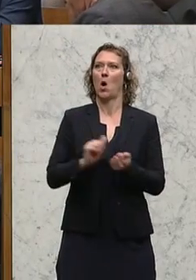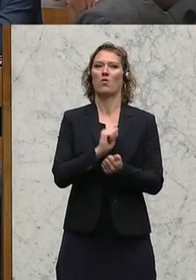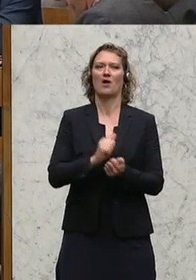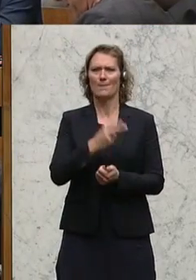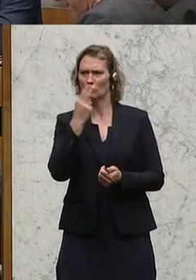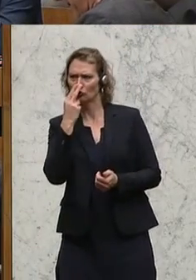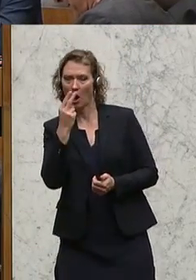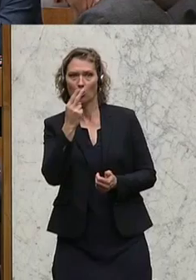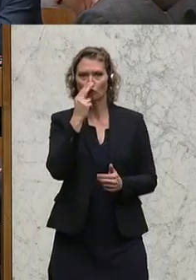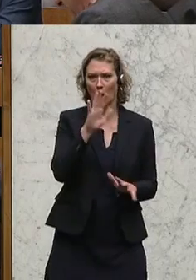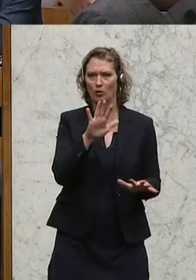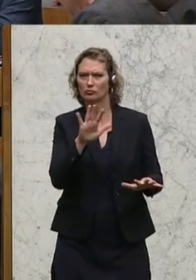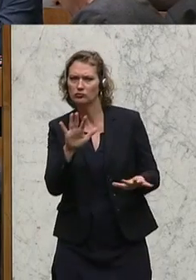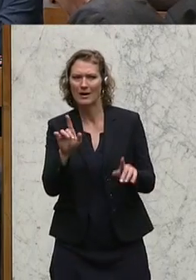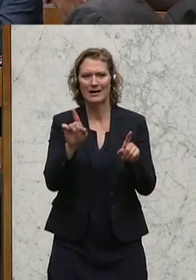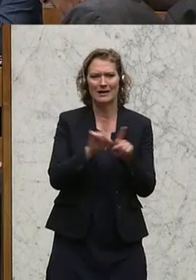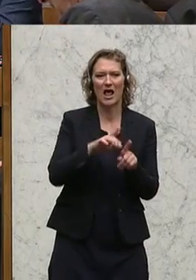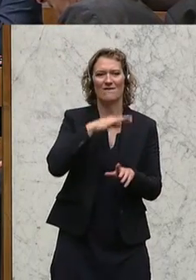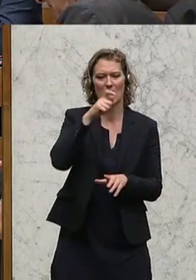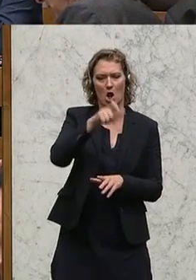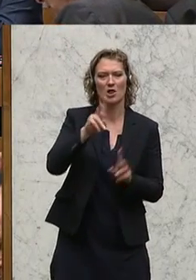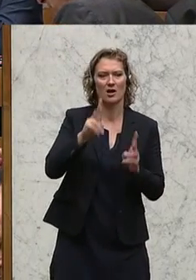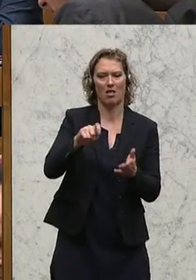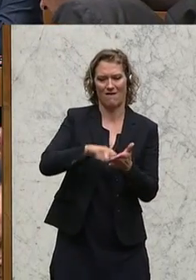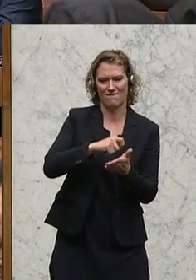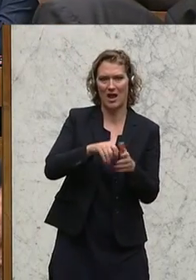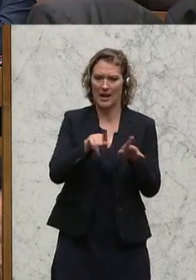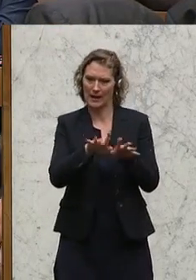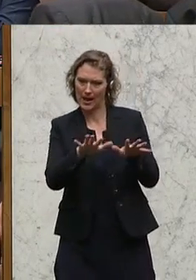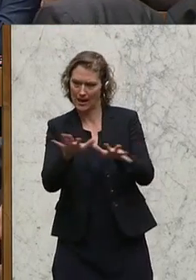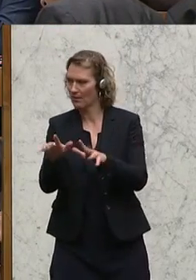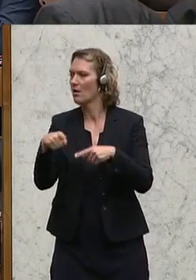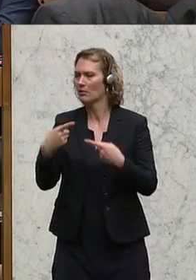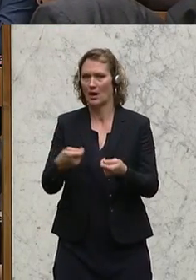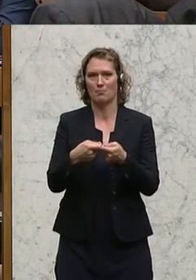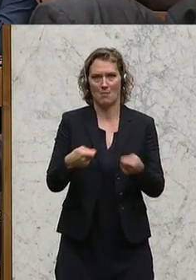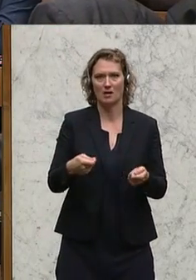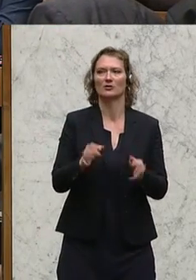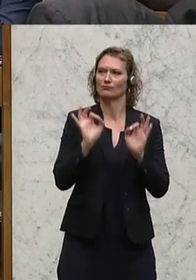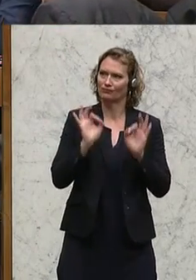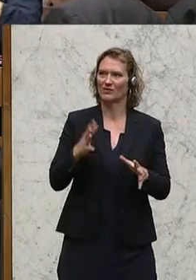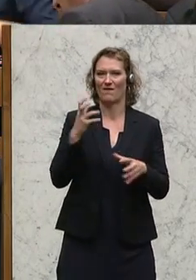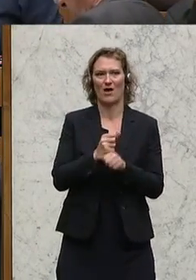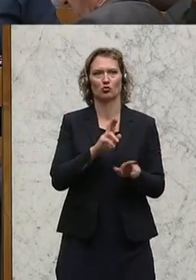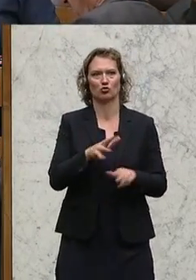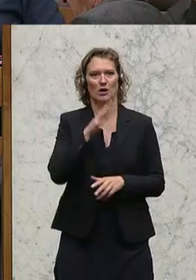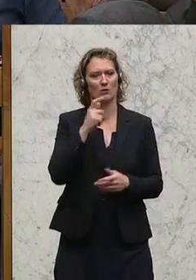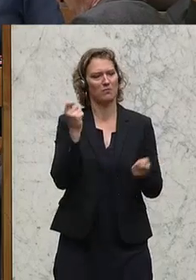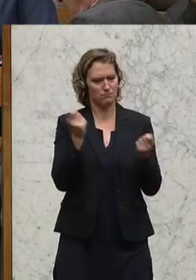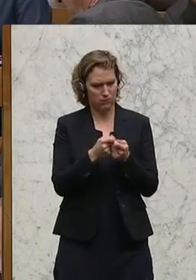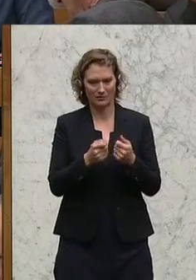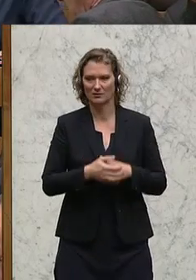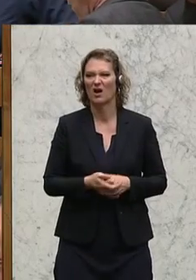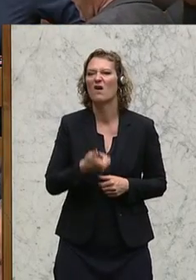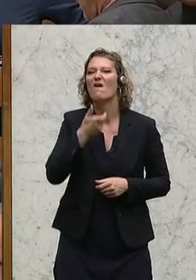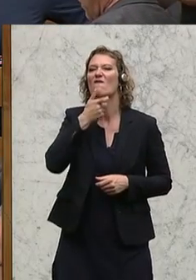dass er schauen muss, dass immer möglichst gleich viele Leute wählen können. Dann entsprechen wir auch dem Ruf des Verfassungsgerichtshofes. Und man sollte sich nicht